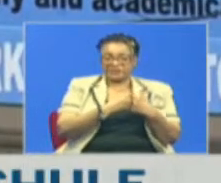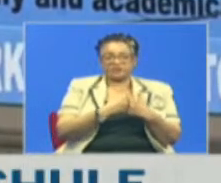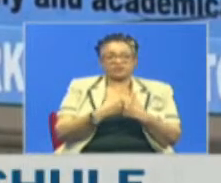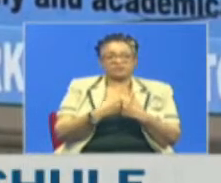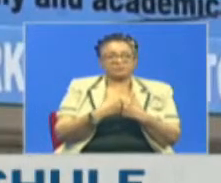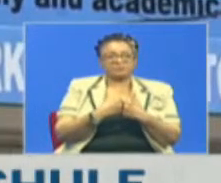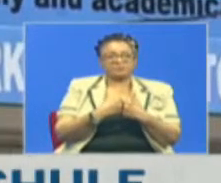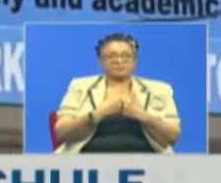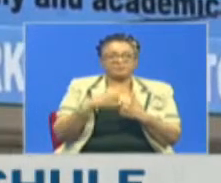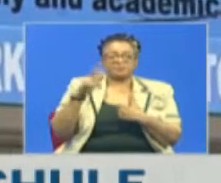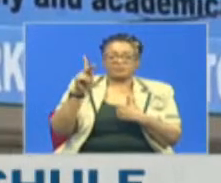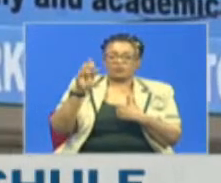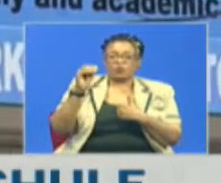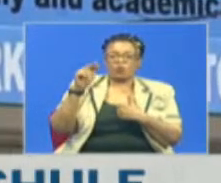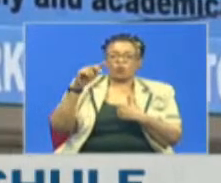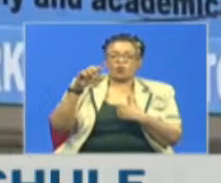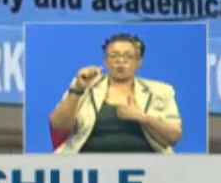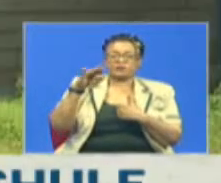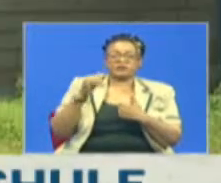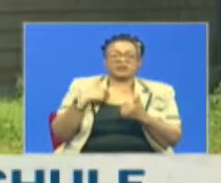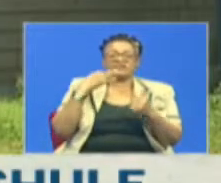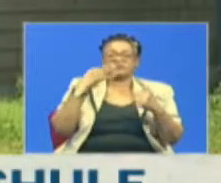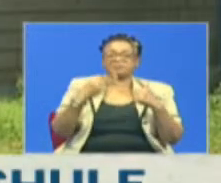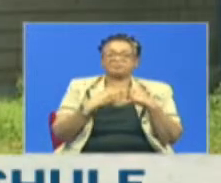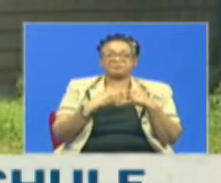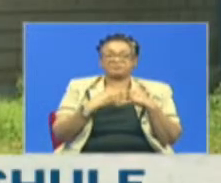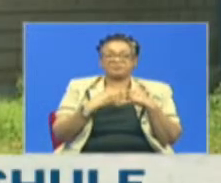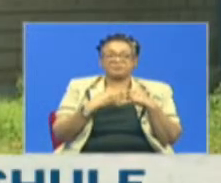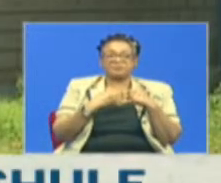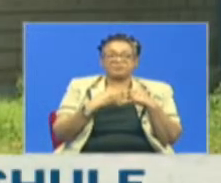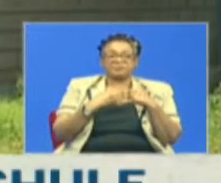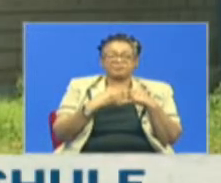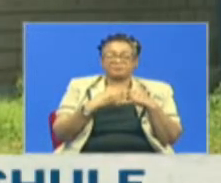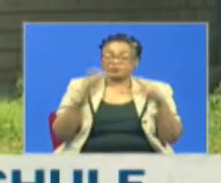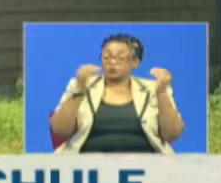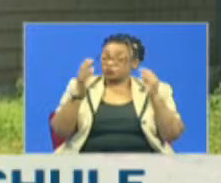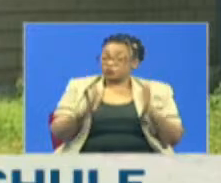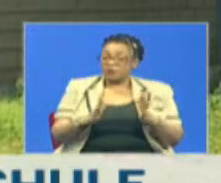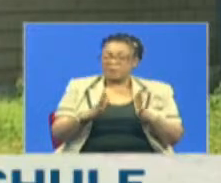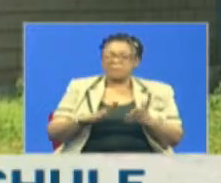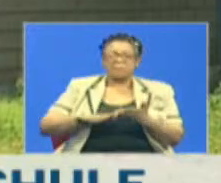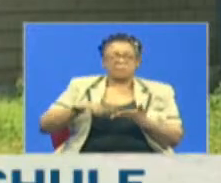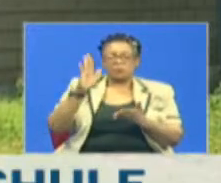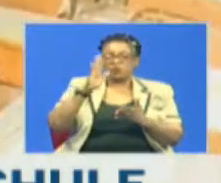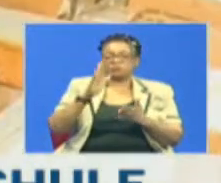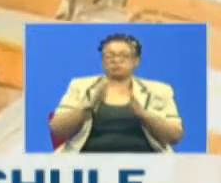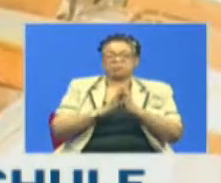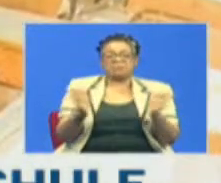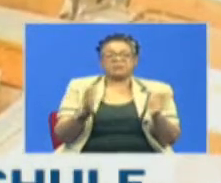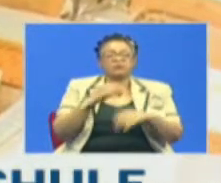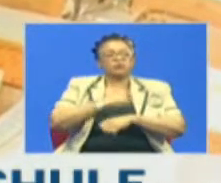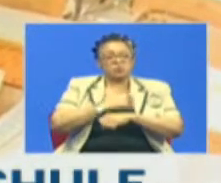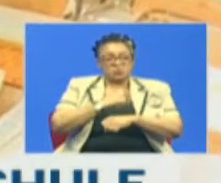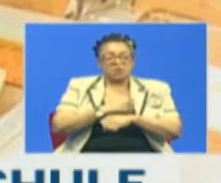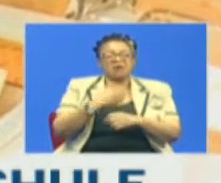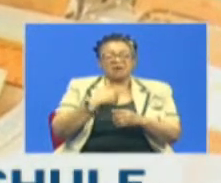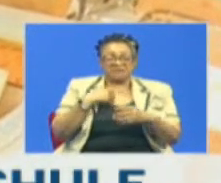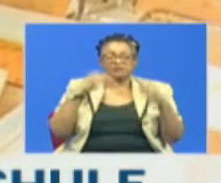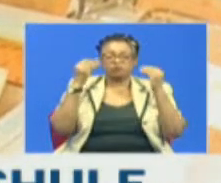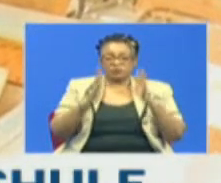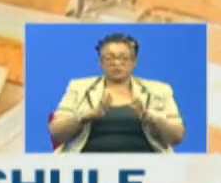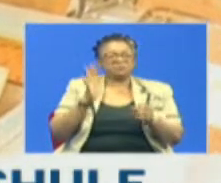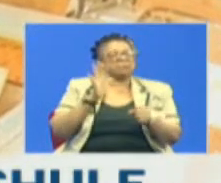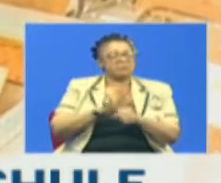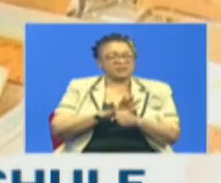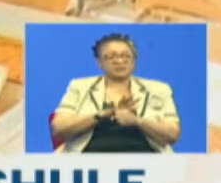Kongoni ina idadi ya wanafunzi 800, ni idadi ambayo iko katika shule nyingi za umuhimu nchini. Mwalimu mkuu